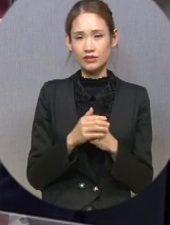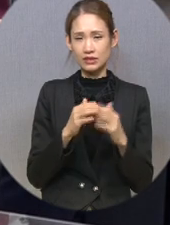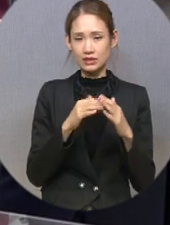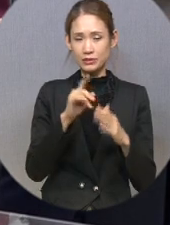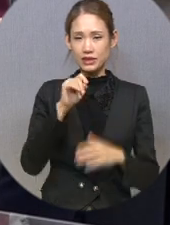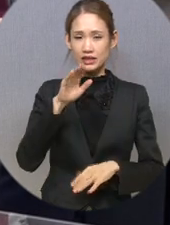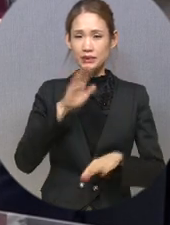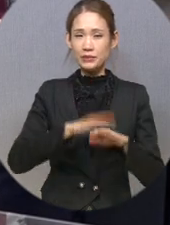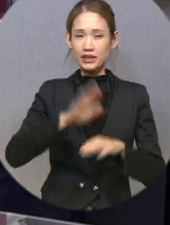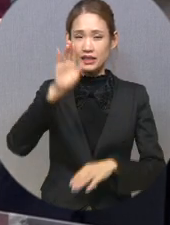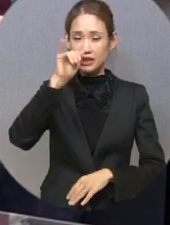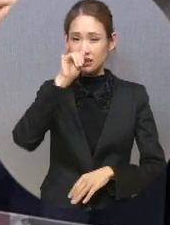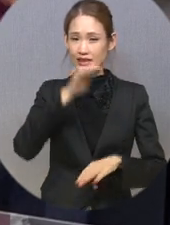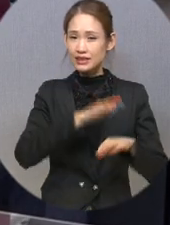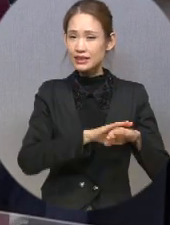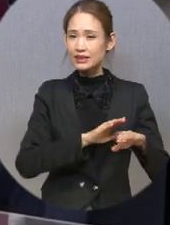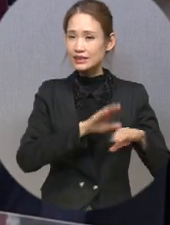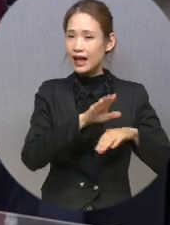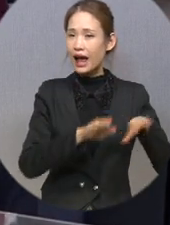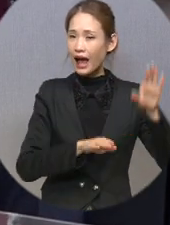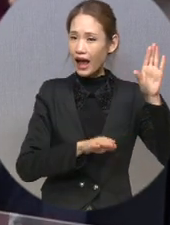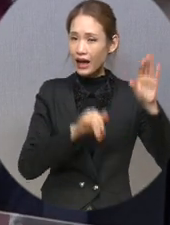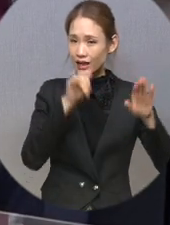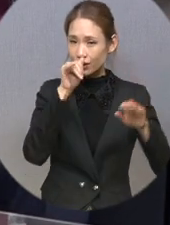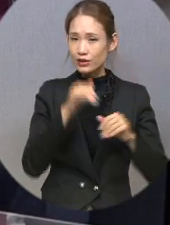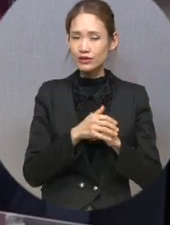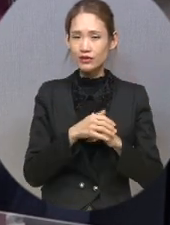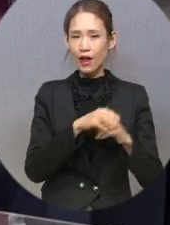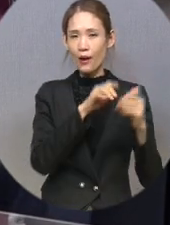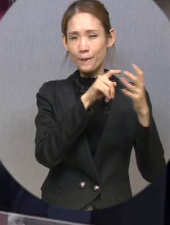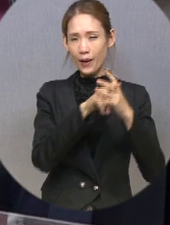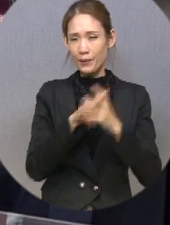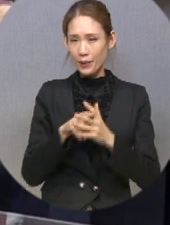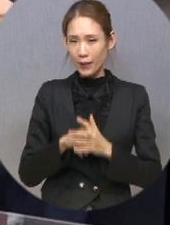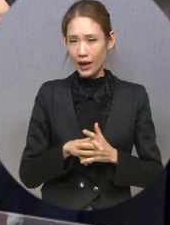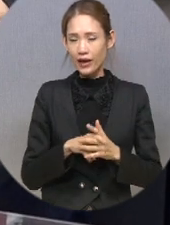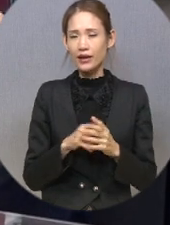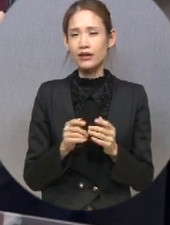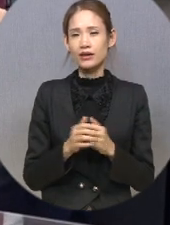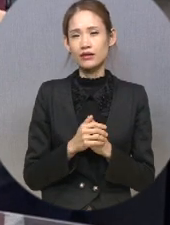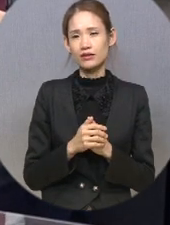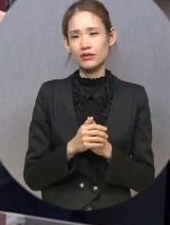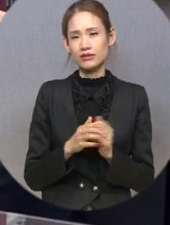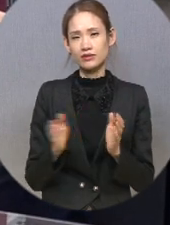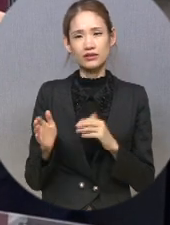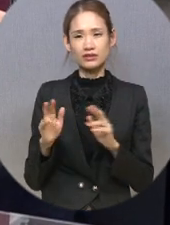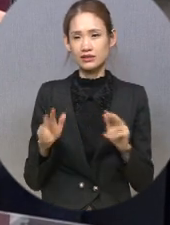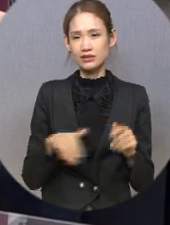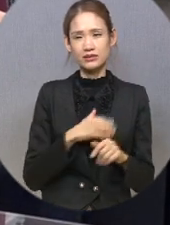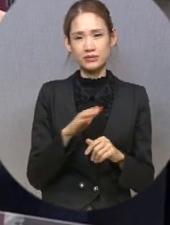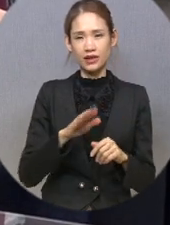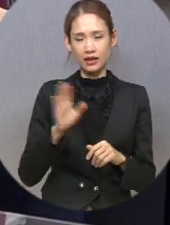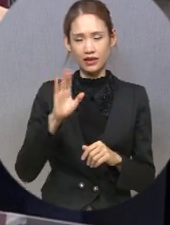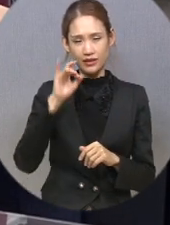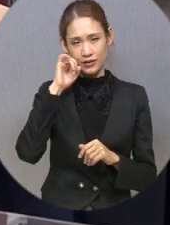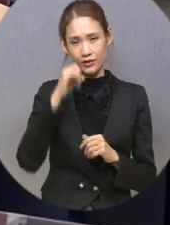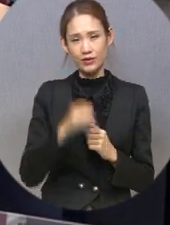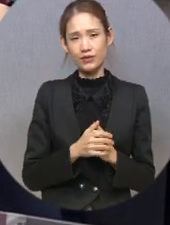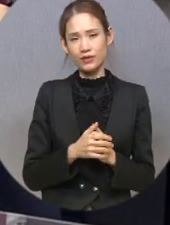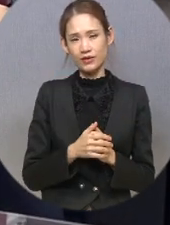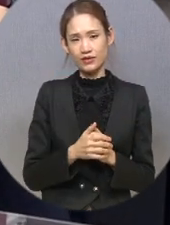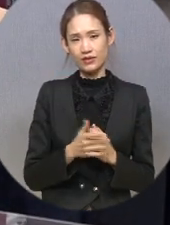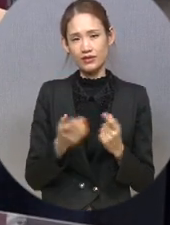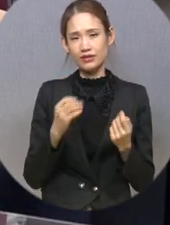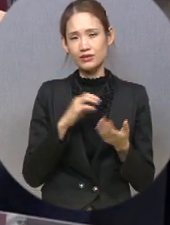사람 손들어 뭐 승용차 있는 사람 손들어 이러면서 다 파악을 하셨단 말이죠. 그렇죠. 지금 뭐 그렇게 파악할 수도 없는 때고 뭐 그